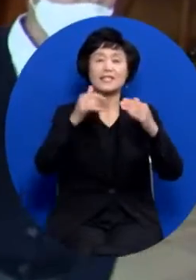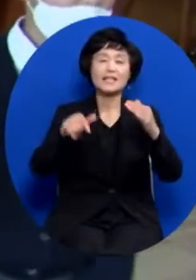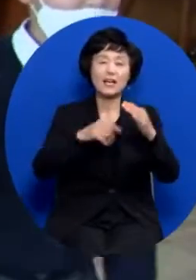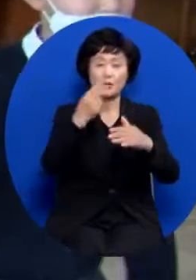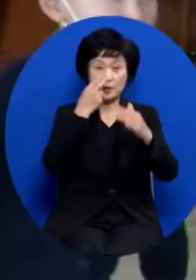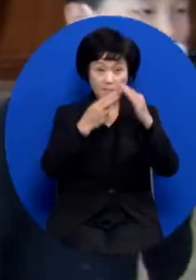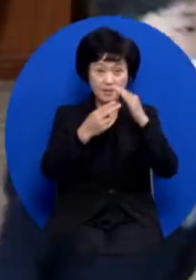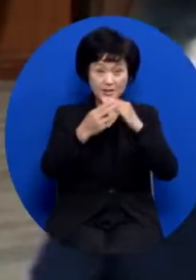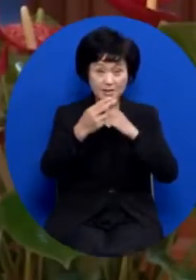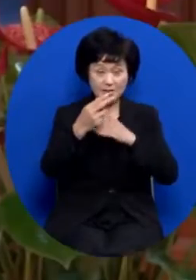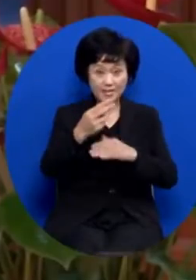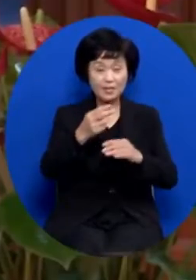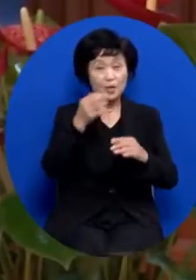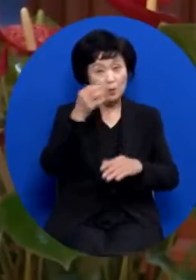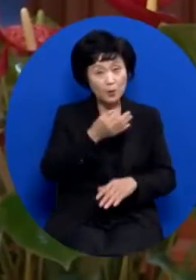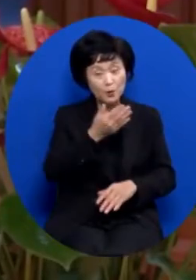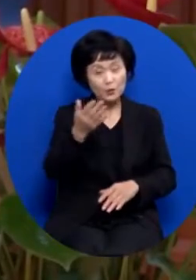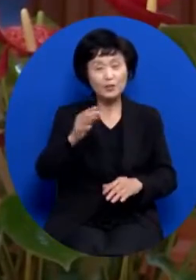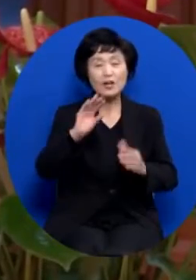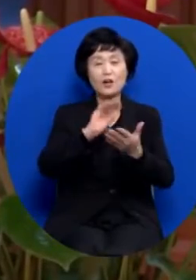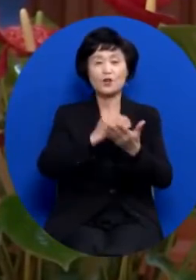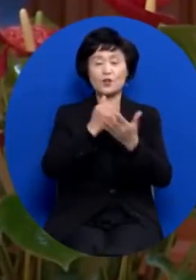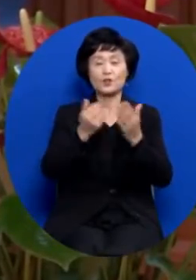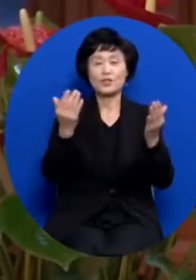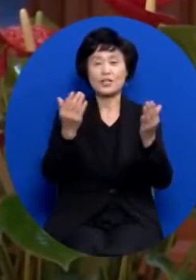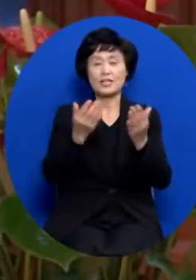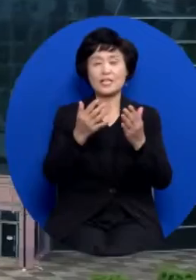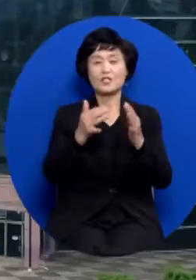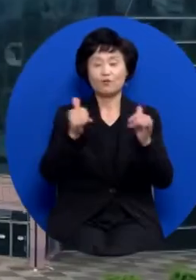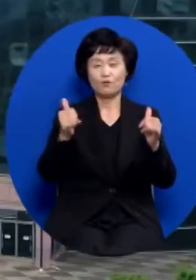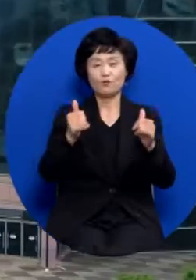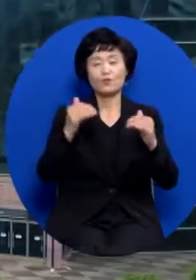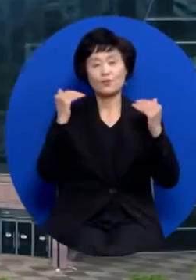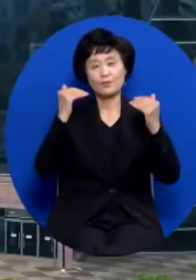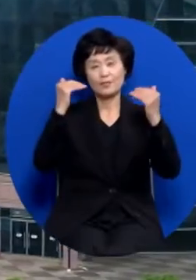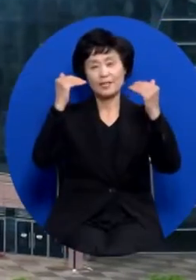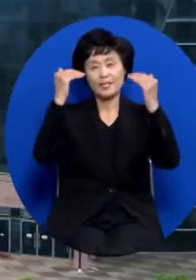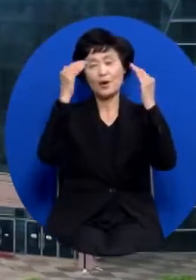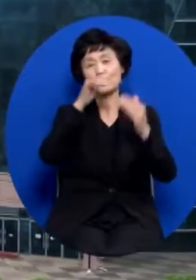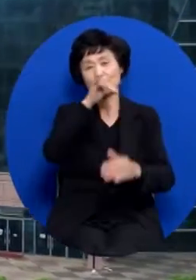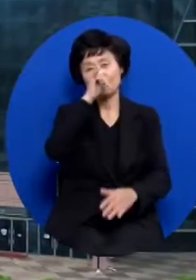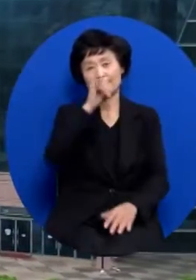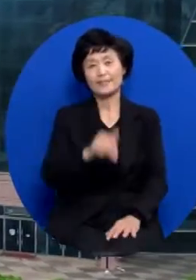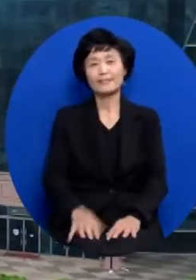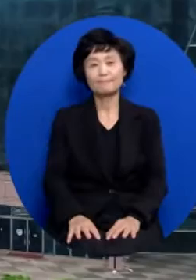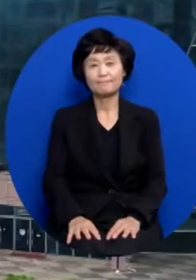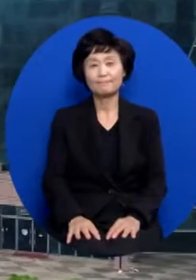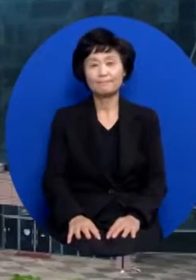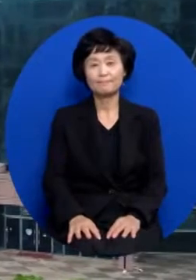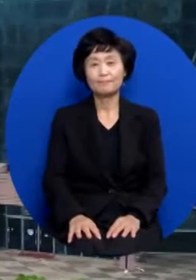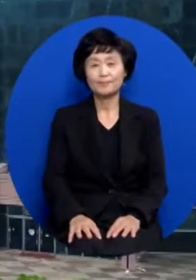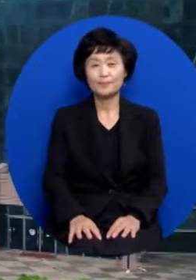비전을 제시하는 그리스도의 일꾼으로 성장하고 있습니다. CTS 뉴스 손현입니다.